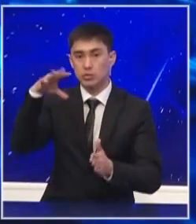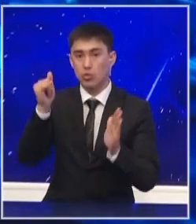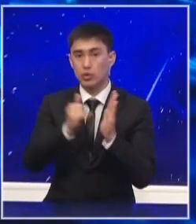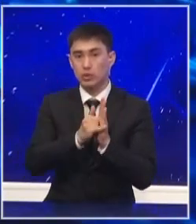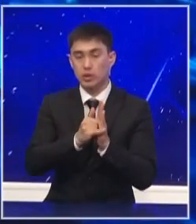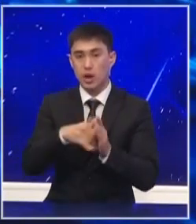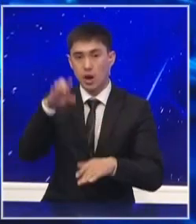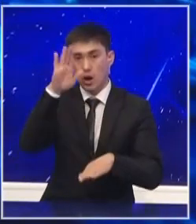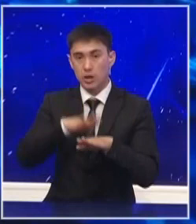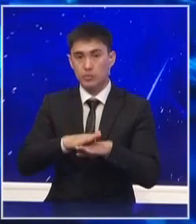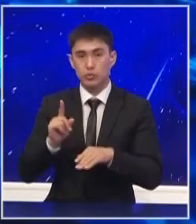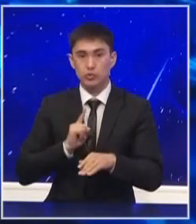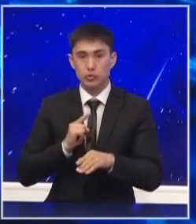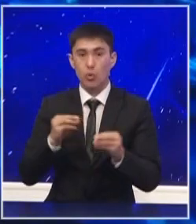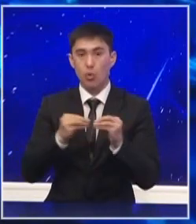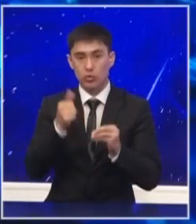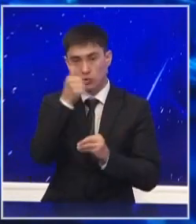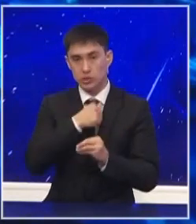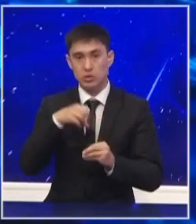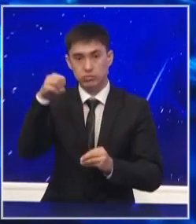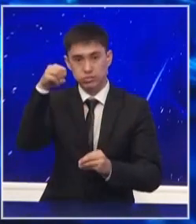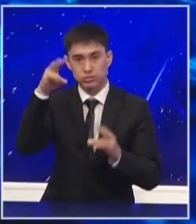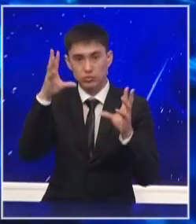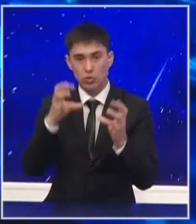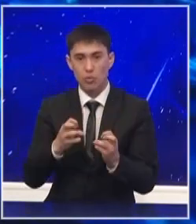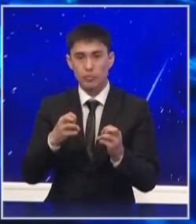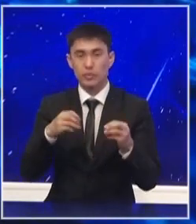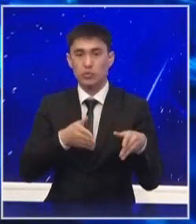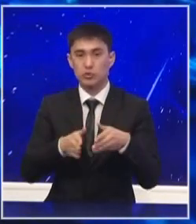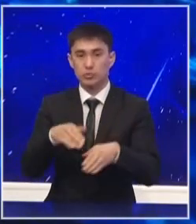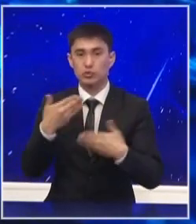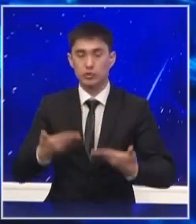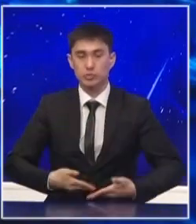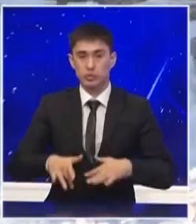орнатқан. Әкімдікті күтсек, 10 жылға дейін қараңғы көшемен жүреміз дейді тұрғындар.